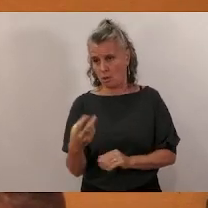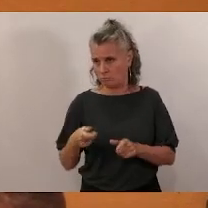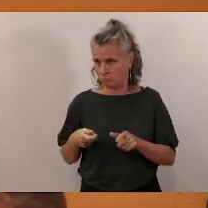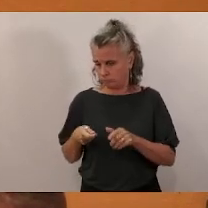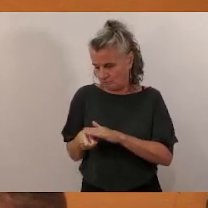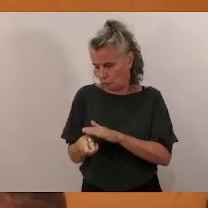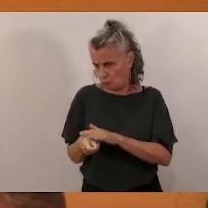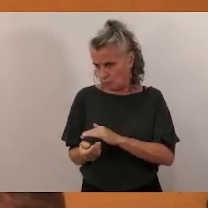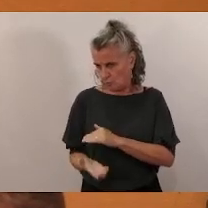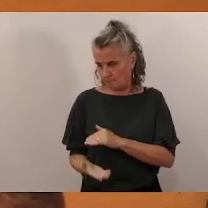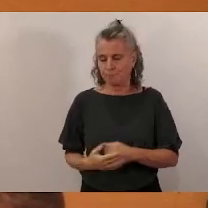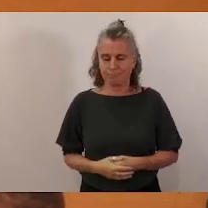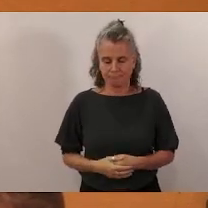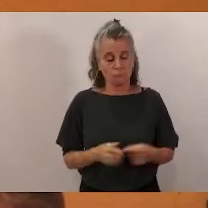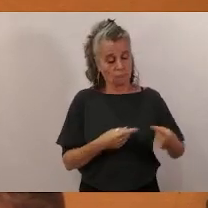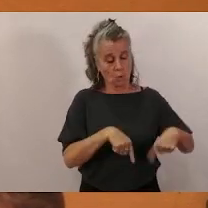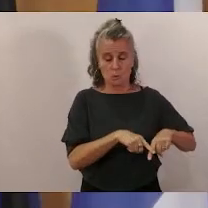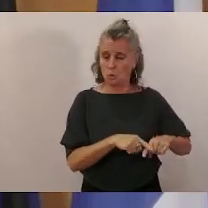Avis favorable de la commission.